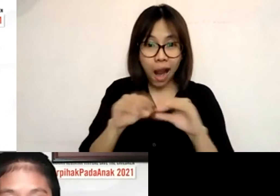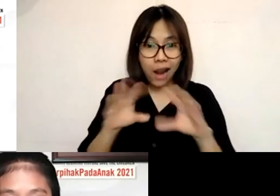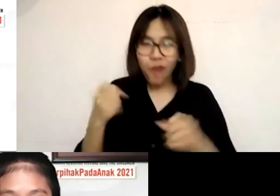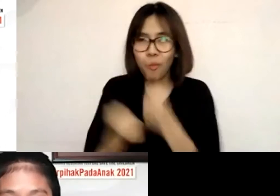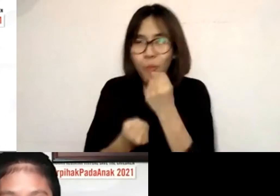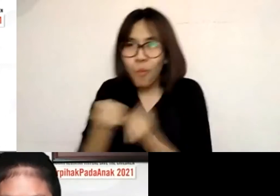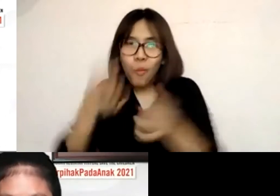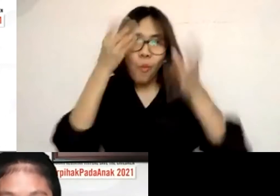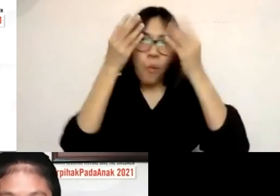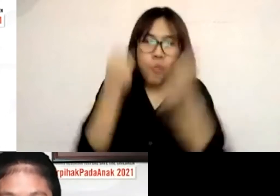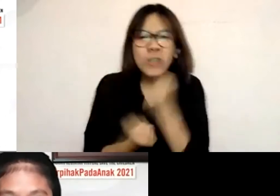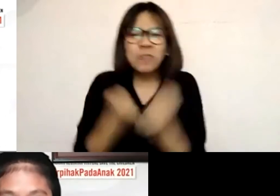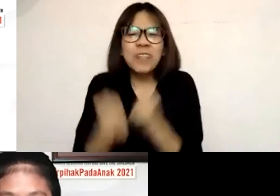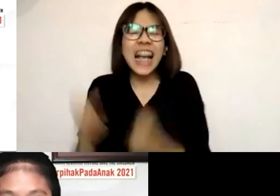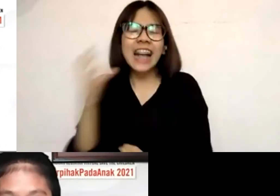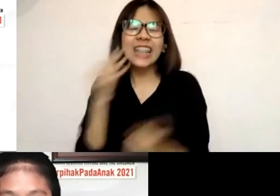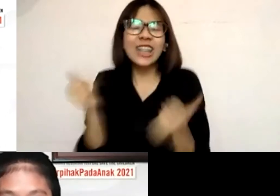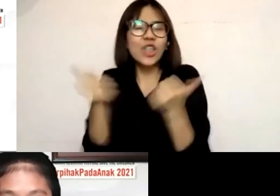apa?